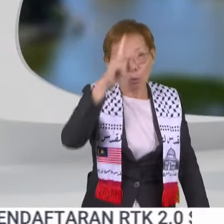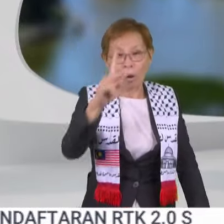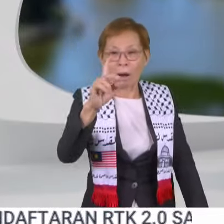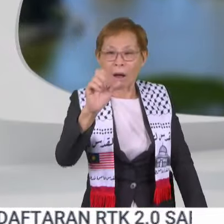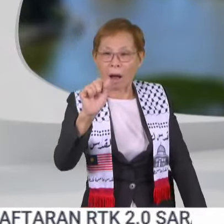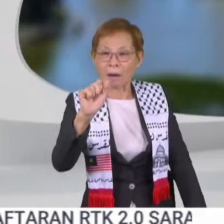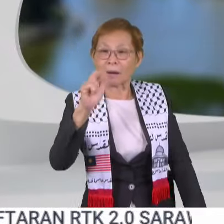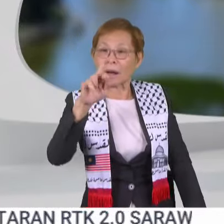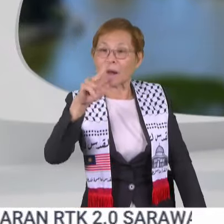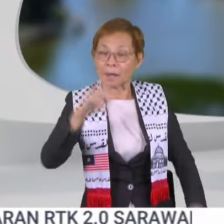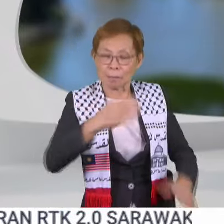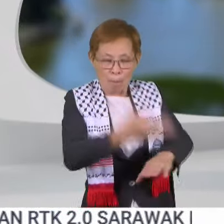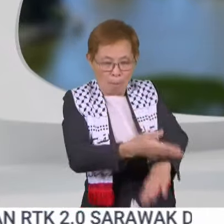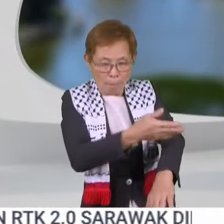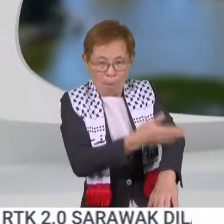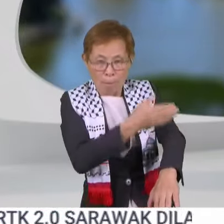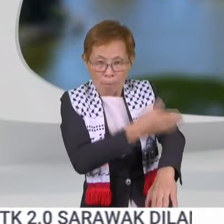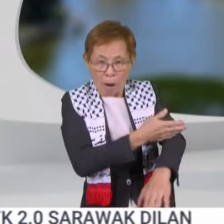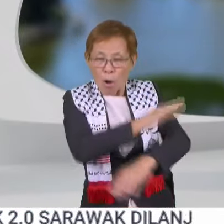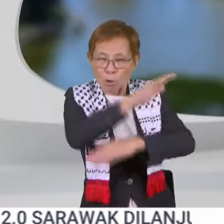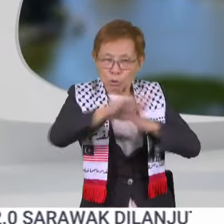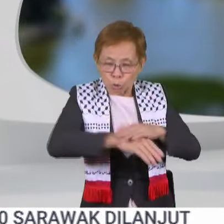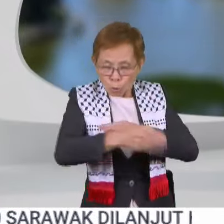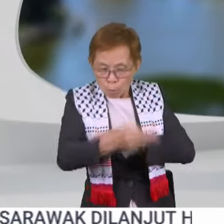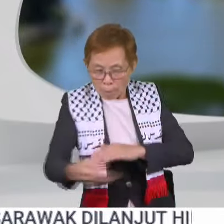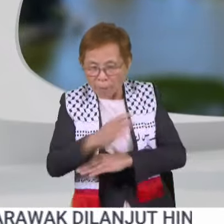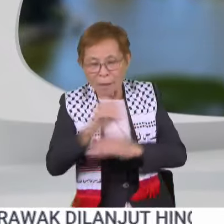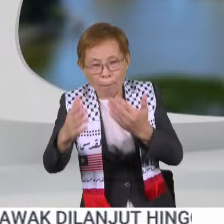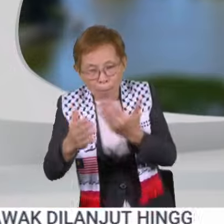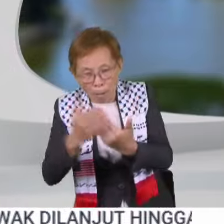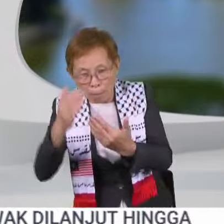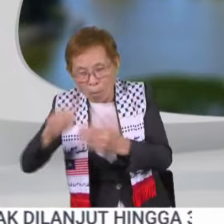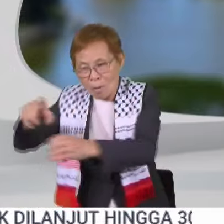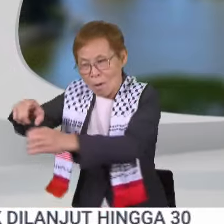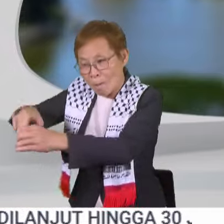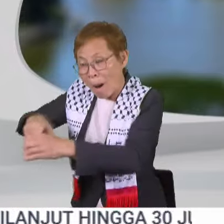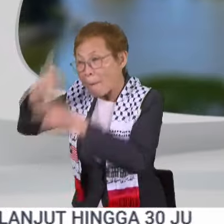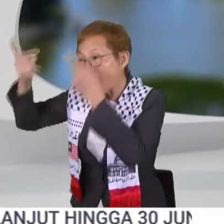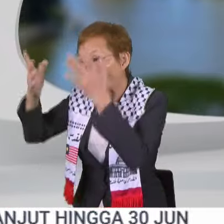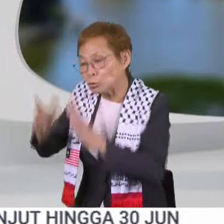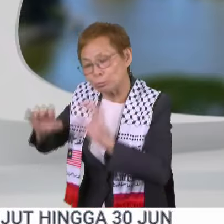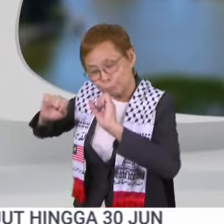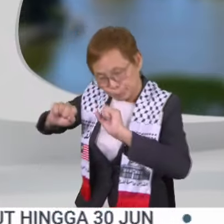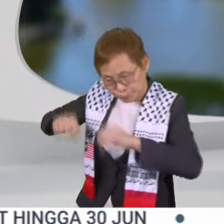berkata penambah baikan infrastruktur dan kemudahan mampu menjadi tarikan